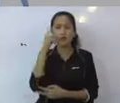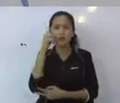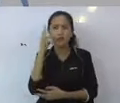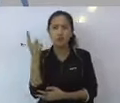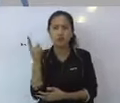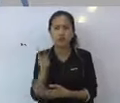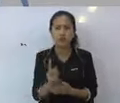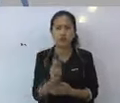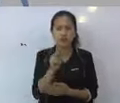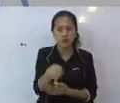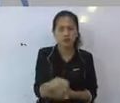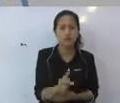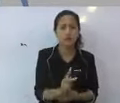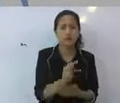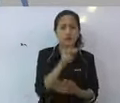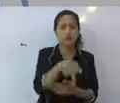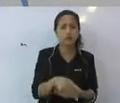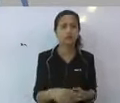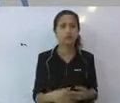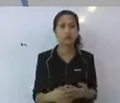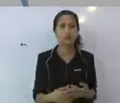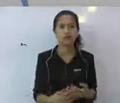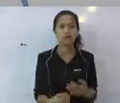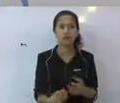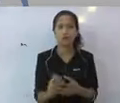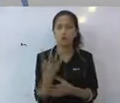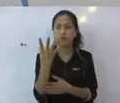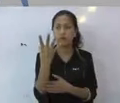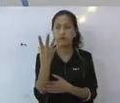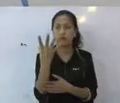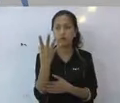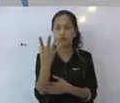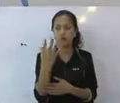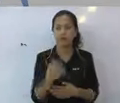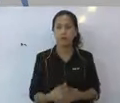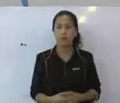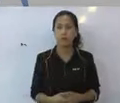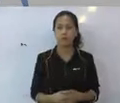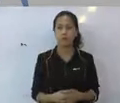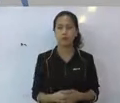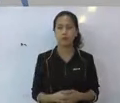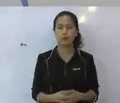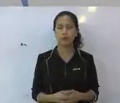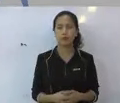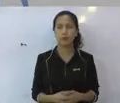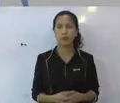doon sa paso. Yung paso lang mga kapatid. Sabi nga natin,